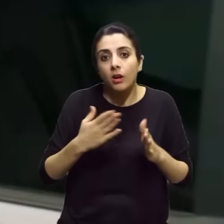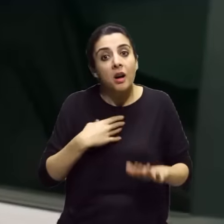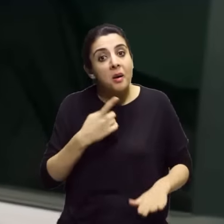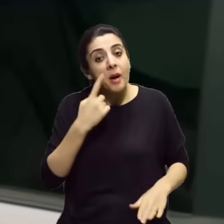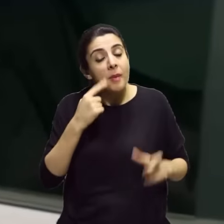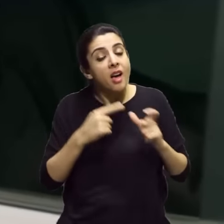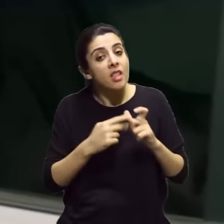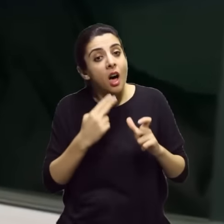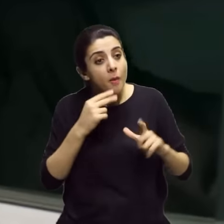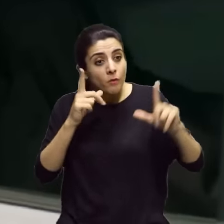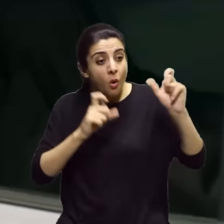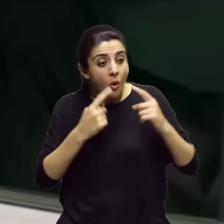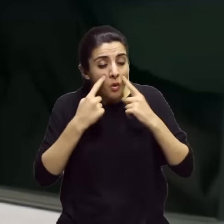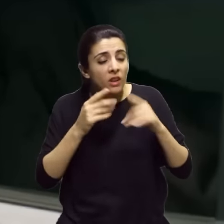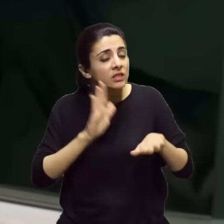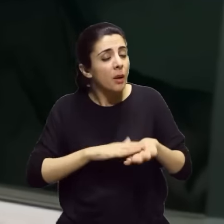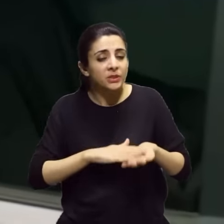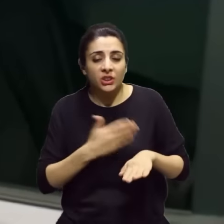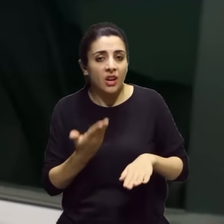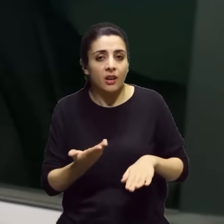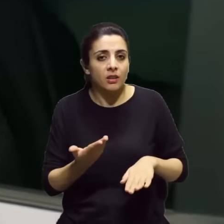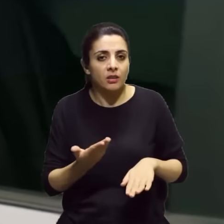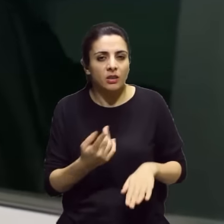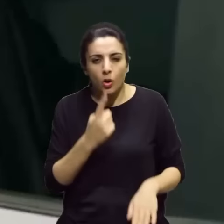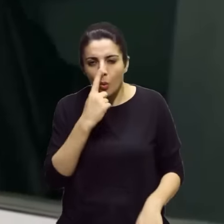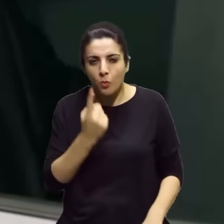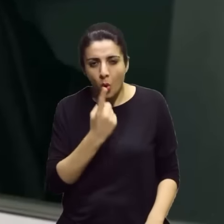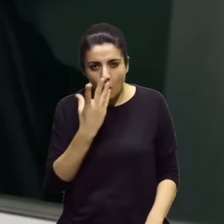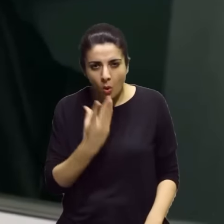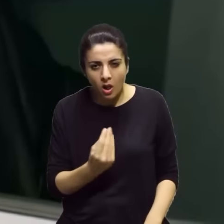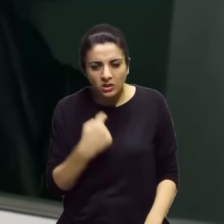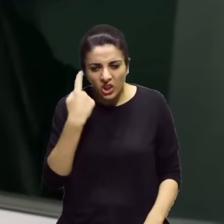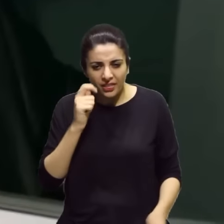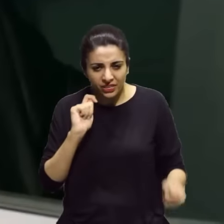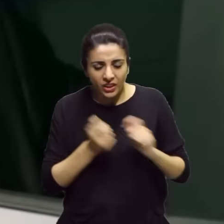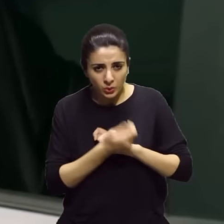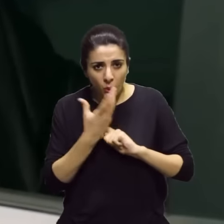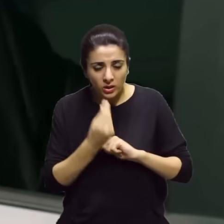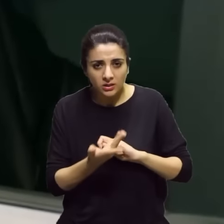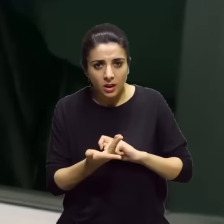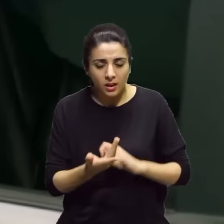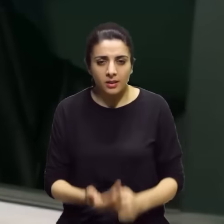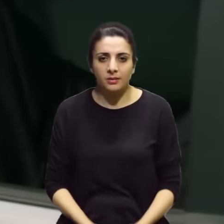Bakalım Eda Hanım bu resimleri görünce ne yapacak? Mosmor olacak, renkten renge girecek.